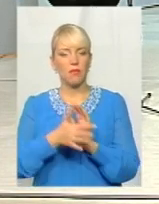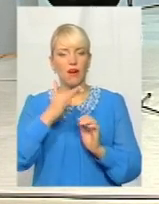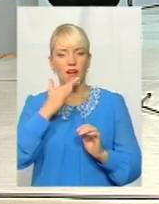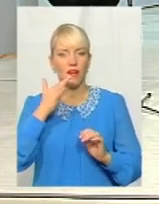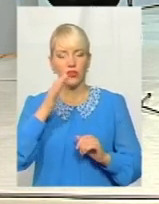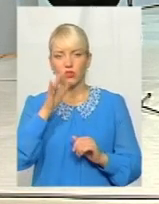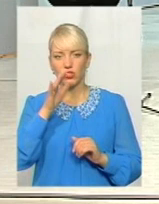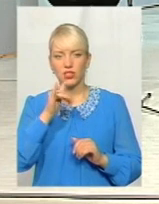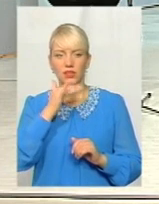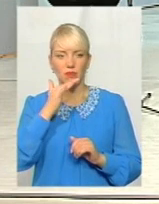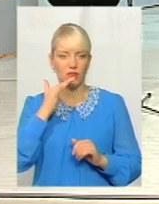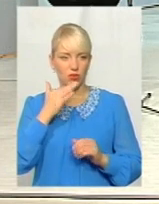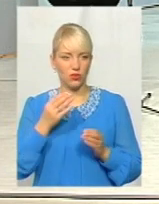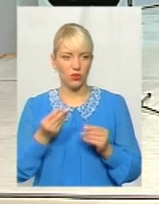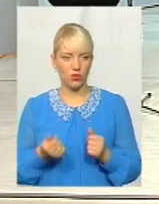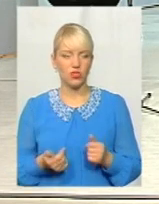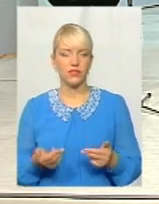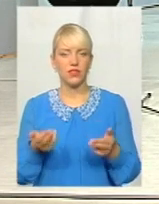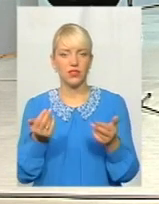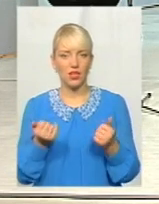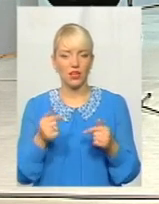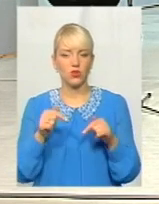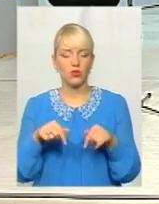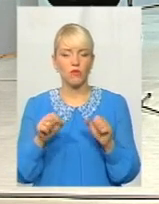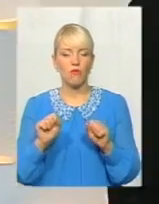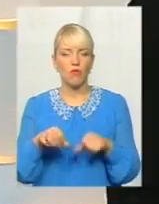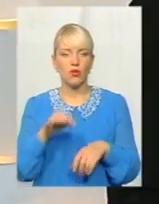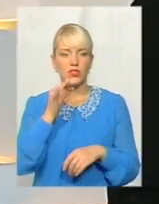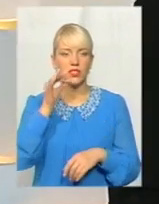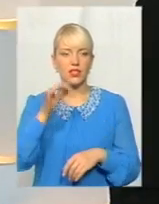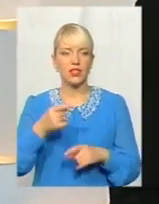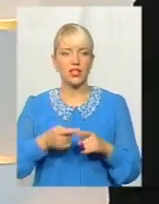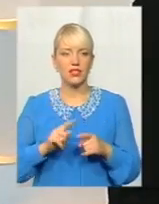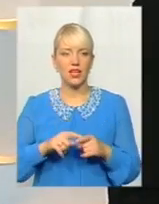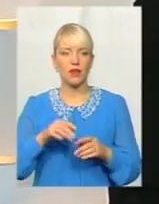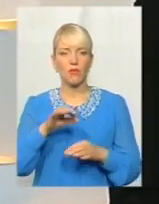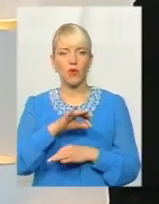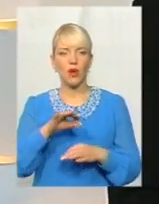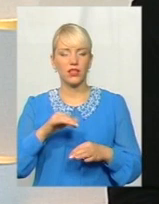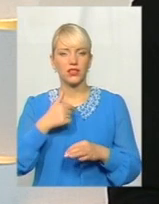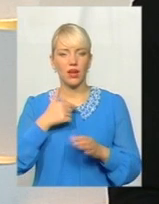і немало грошей. Так, тут можна сказати, що в мене пішло на цей проект